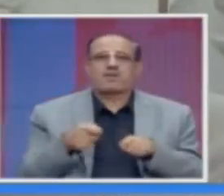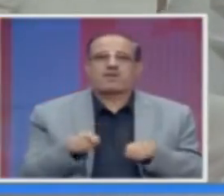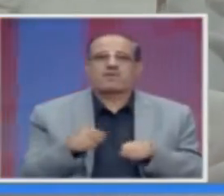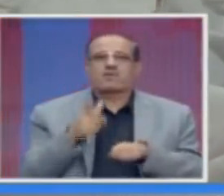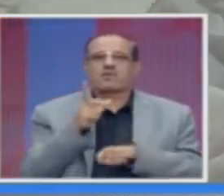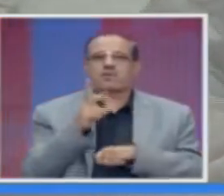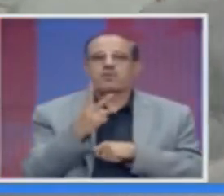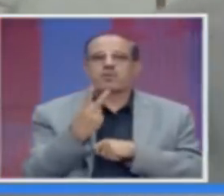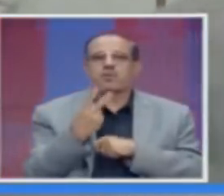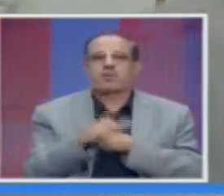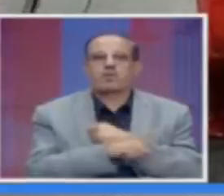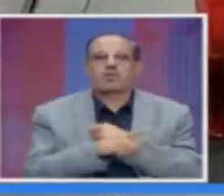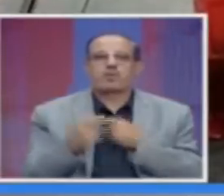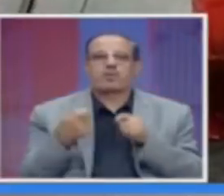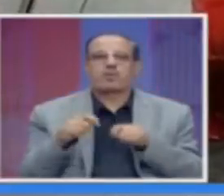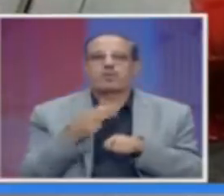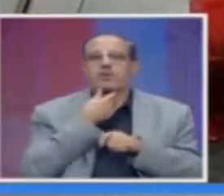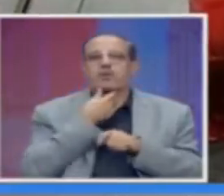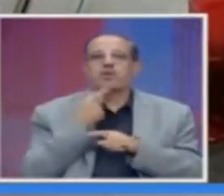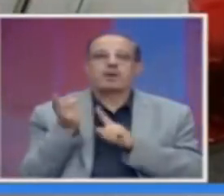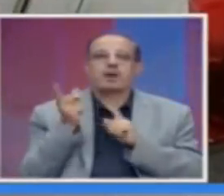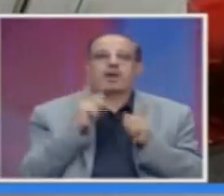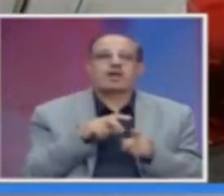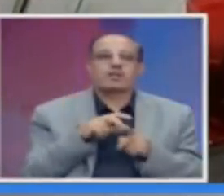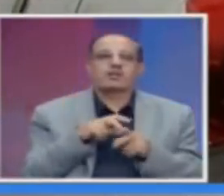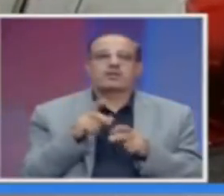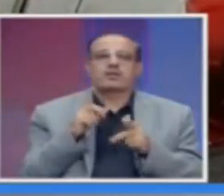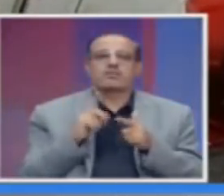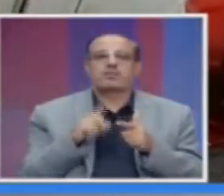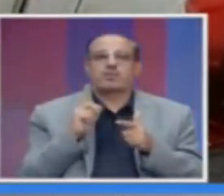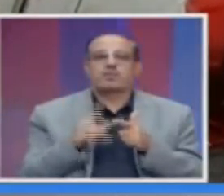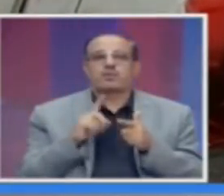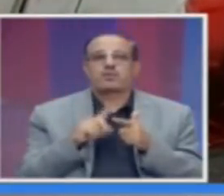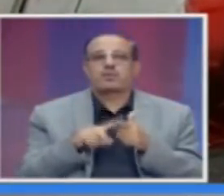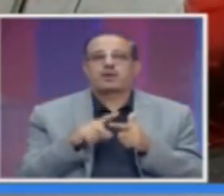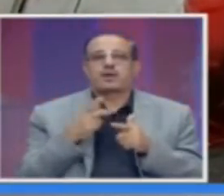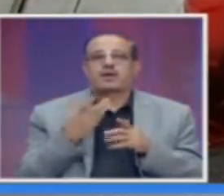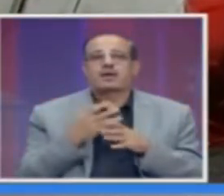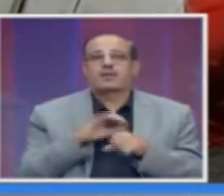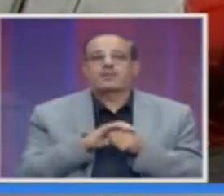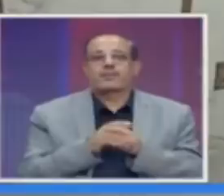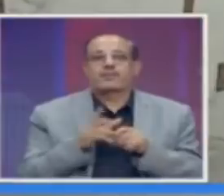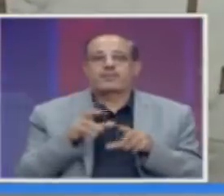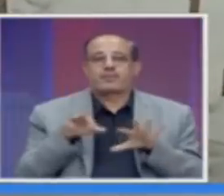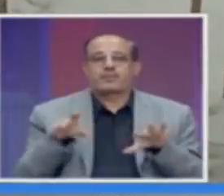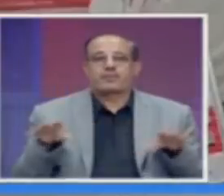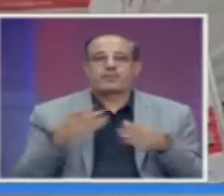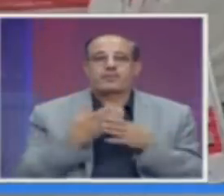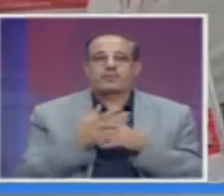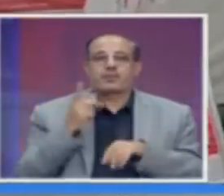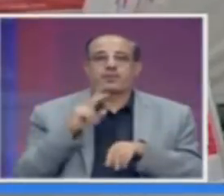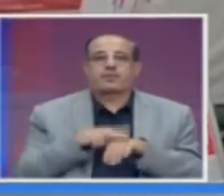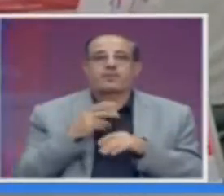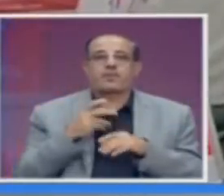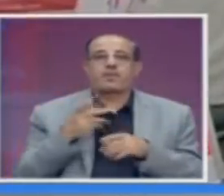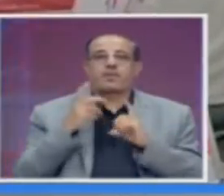مقاطعة ويلز فرض إغلاق لمدة أسبوعين اعتبارا من الجمعة في محاولة لوقف الموجة ثانية